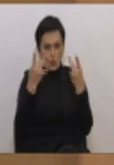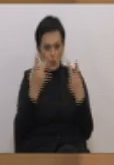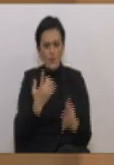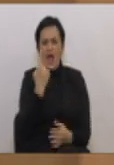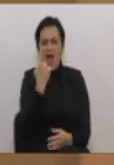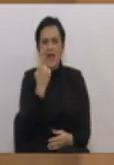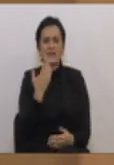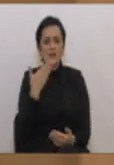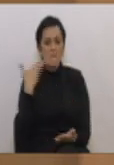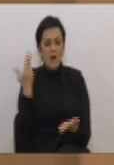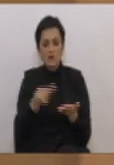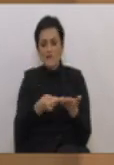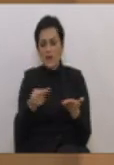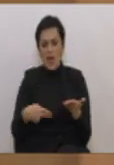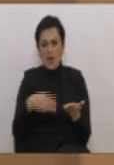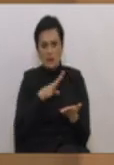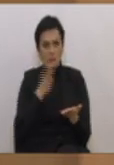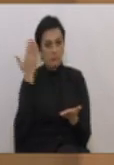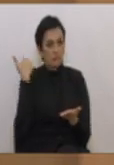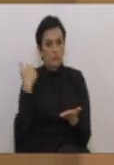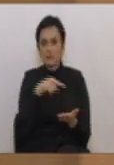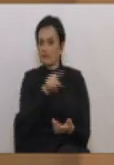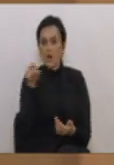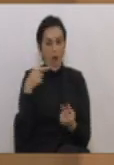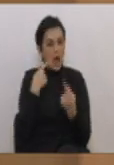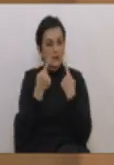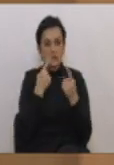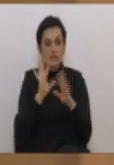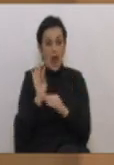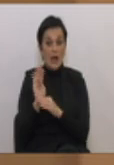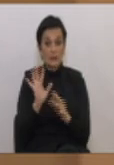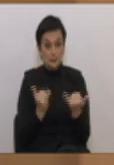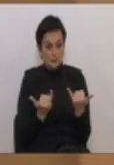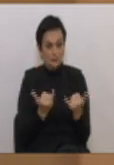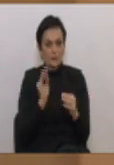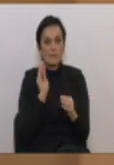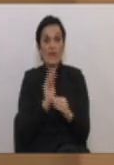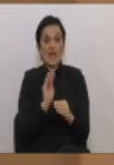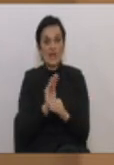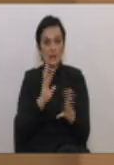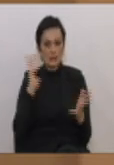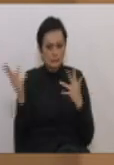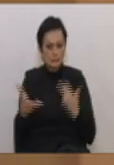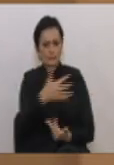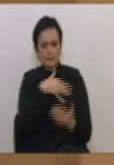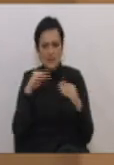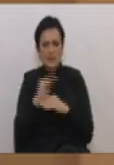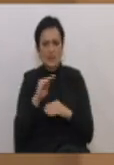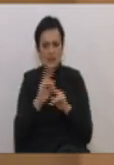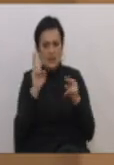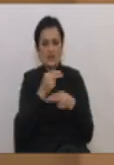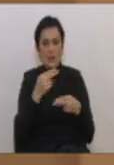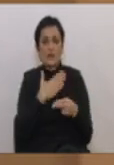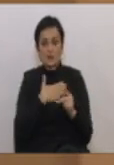მარტივი ხელმოწერით ხდებოდა წარმოადგენა და მაშინ ამაზე არავინ საუბრობდა და არაკრიტიკებდა, დღეს კრიტიკის ქარცელში ატარებენ ამ თემას და ჩვენ